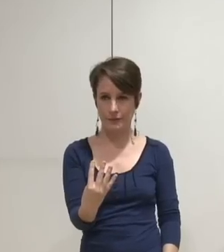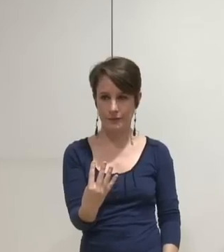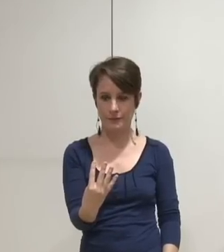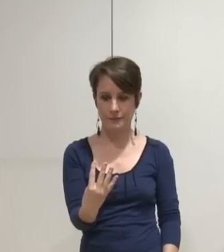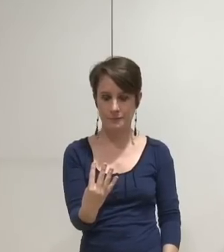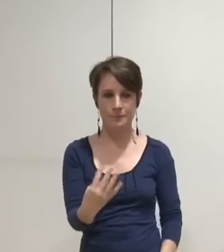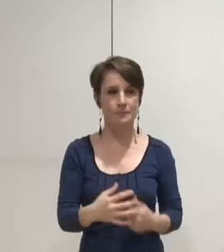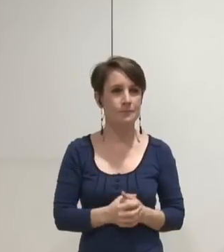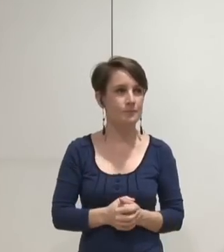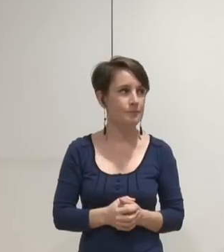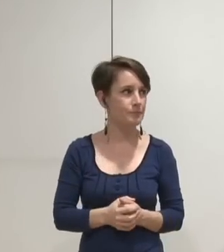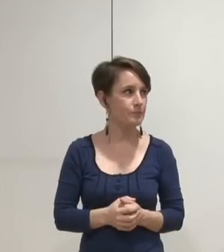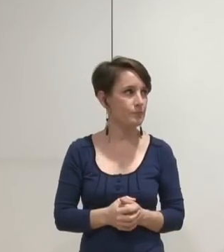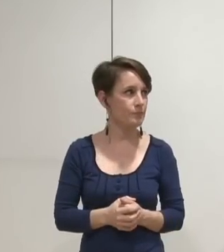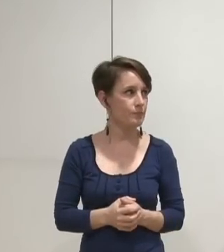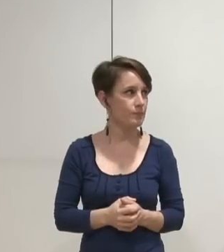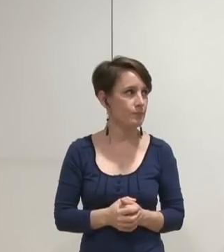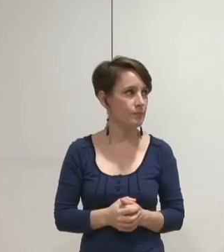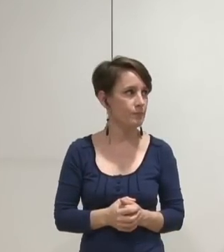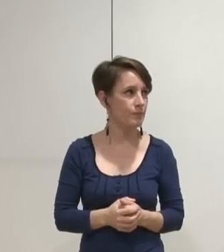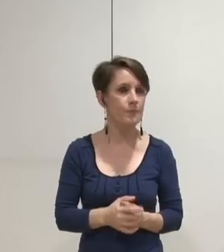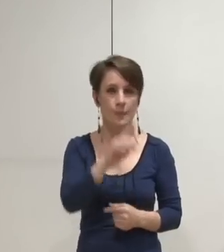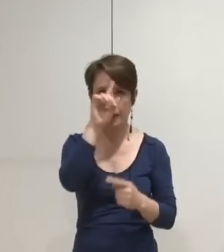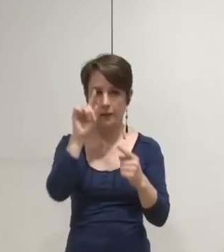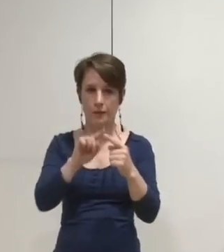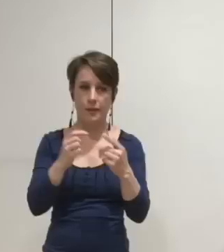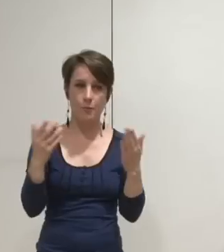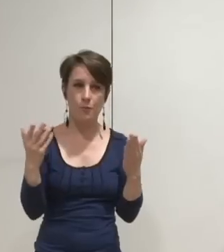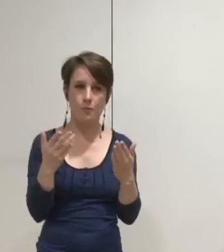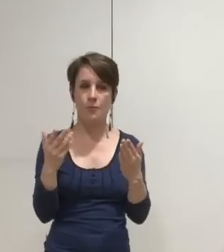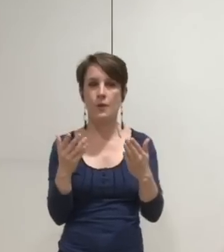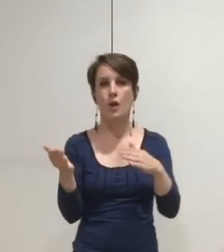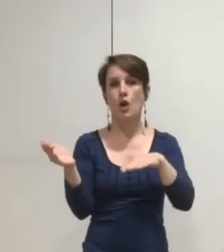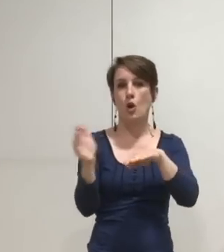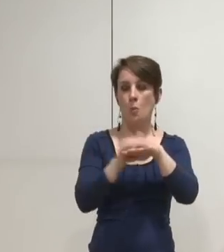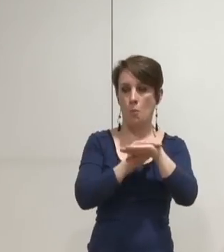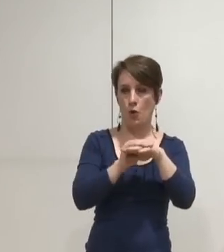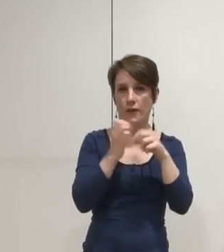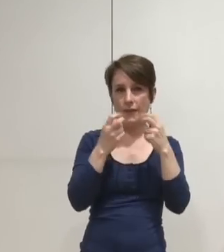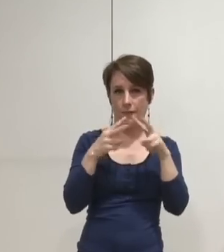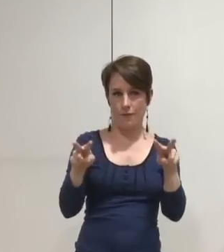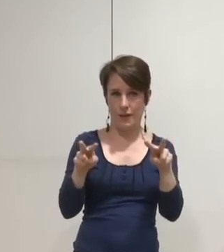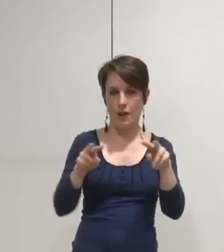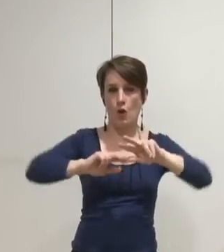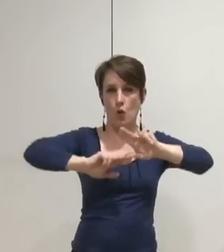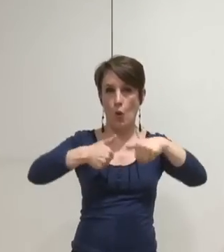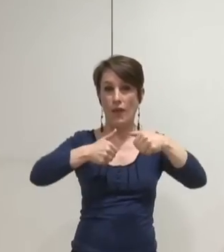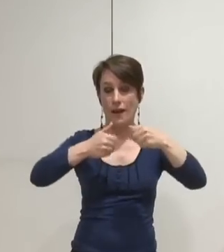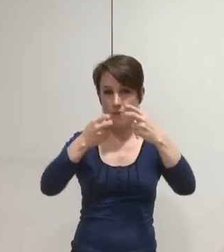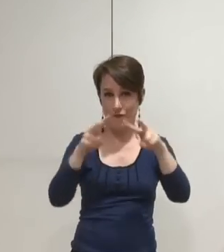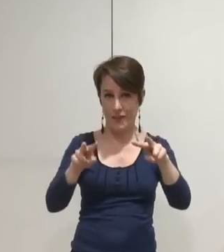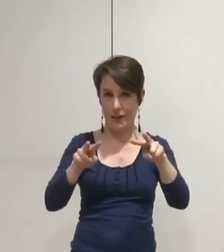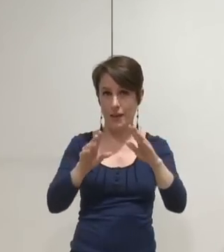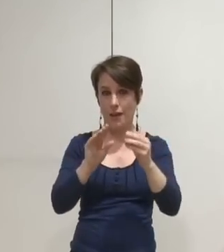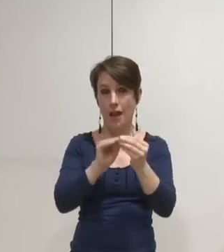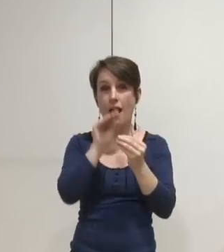4 donc porte sur les la politique de la ville les contrats de ville et avenants financiers je j'en fais une